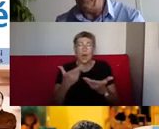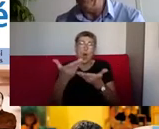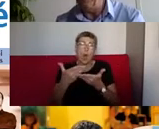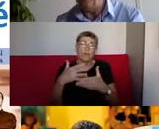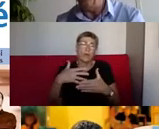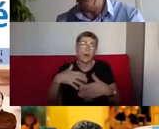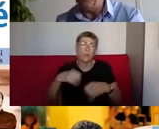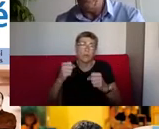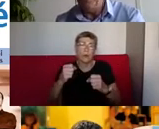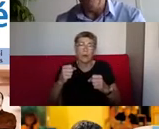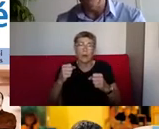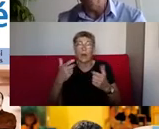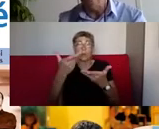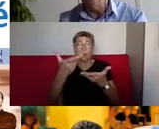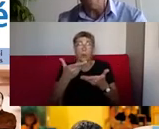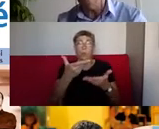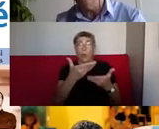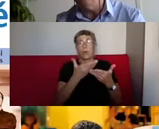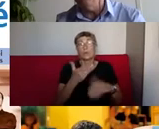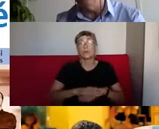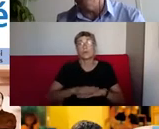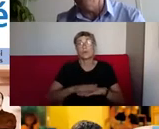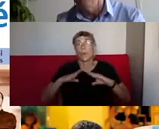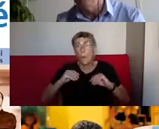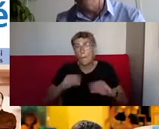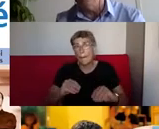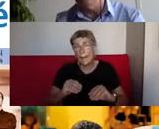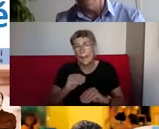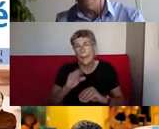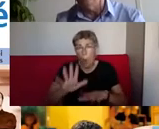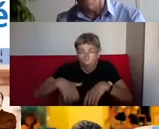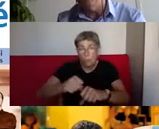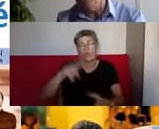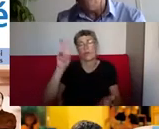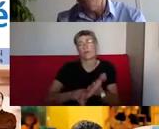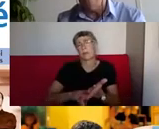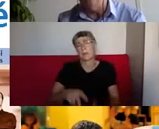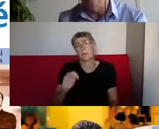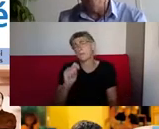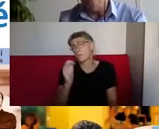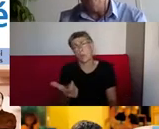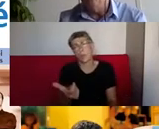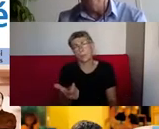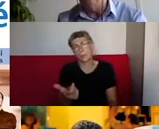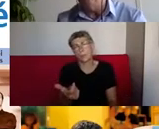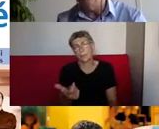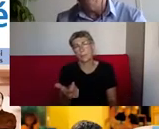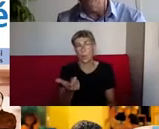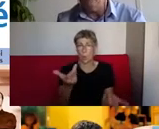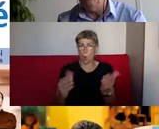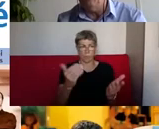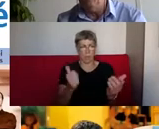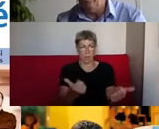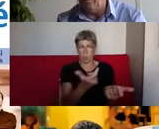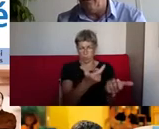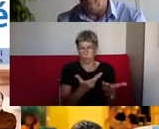comprenez bien, on avait beaucoup de propositions, mais très peu de personnes qui intégraient ces offres d'emploi. Il y en avait, mais au nombre de propositions, on